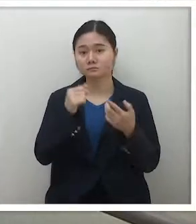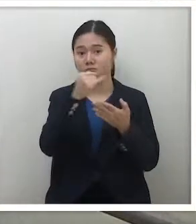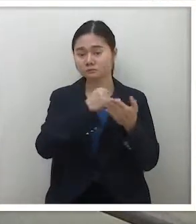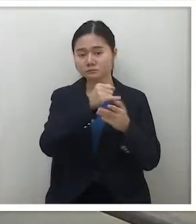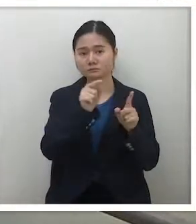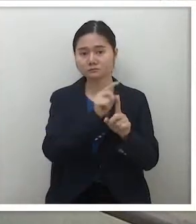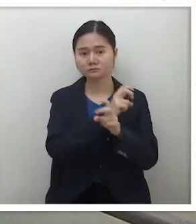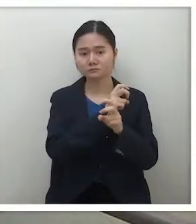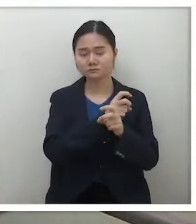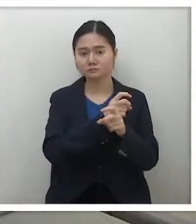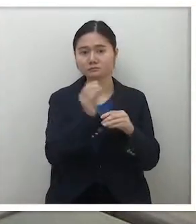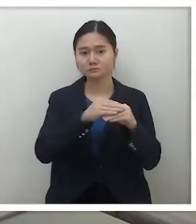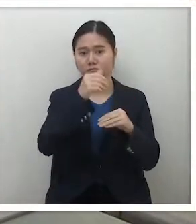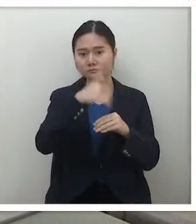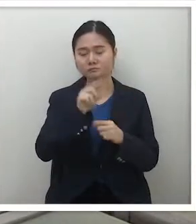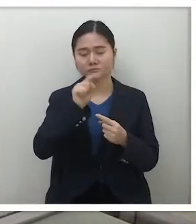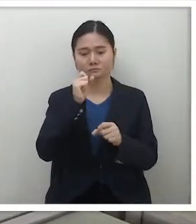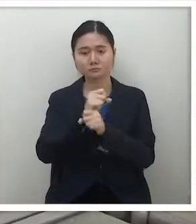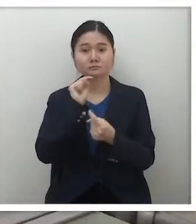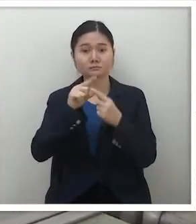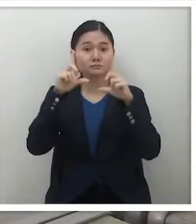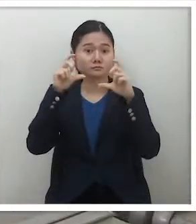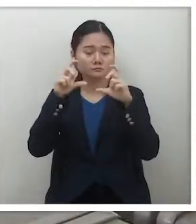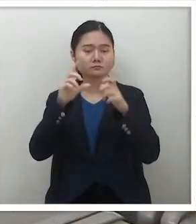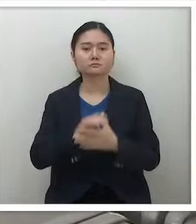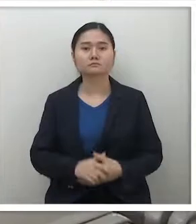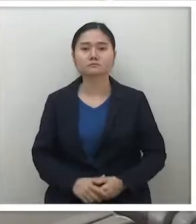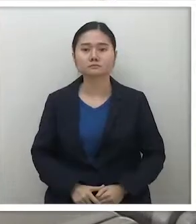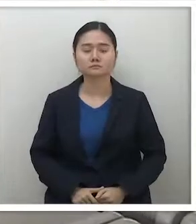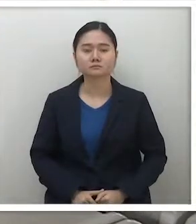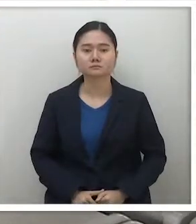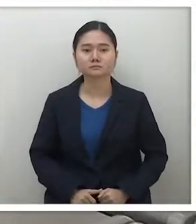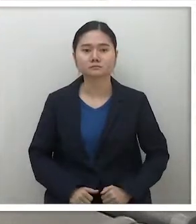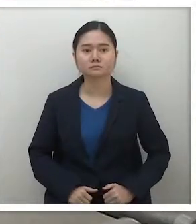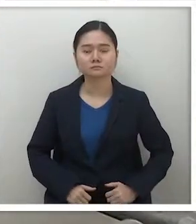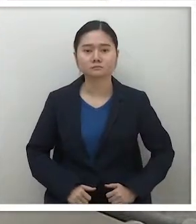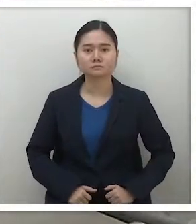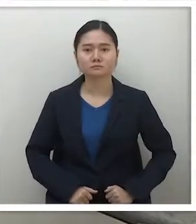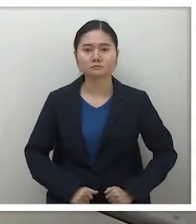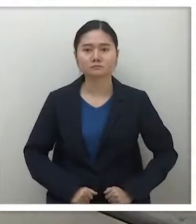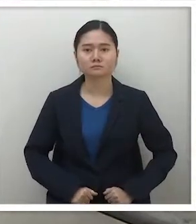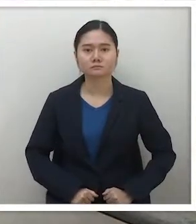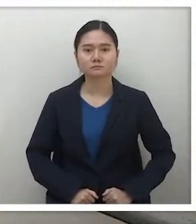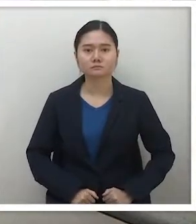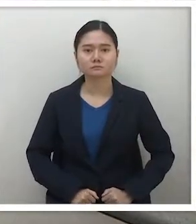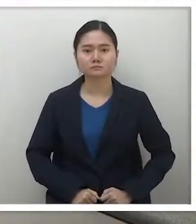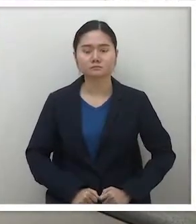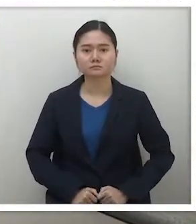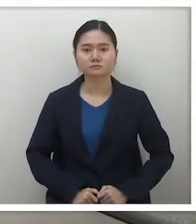ได้คลิกที่